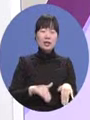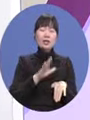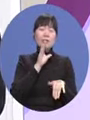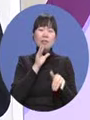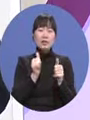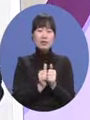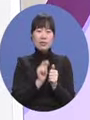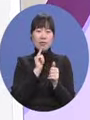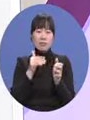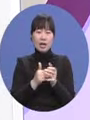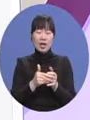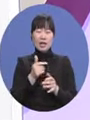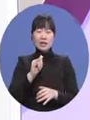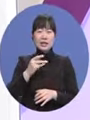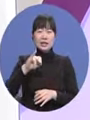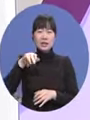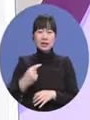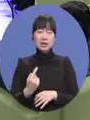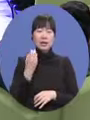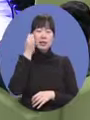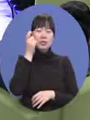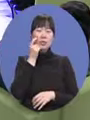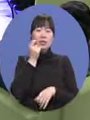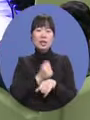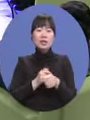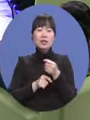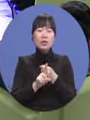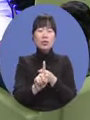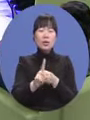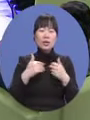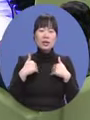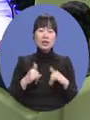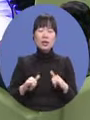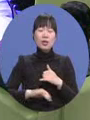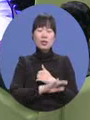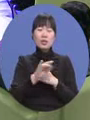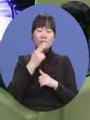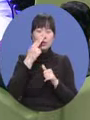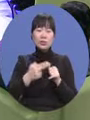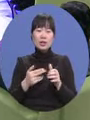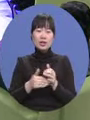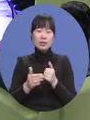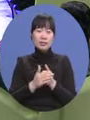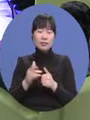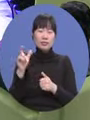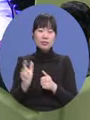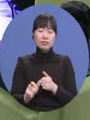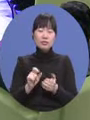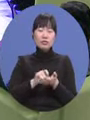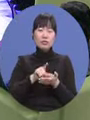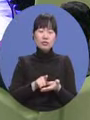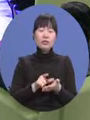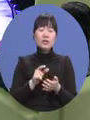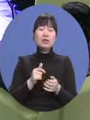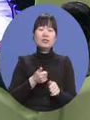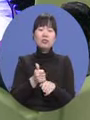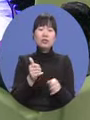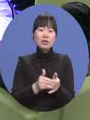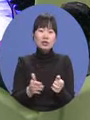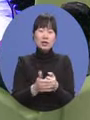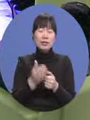남자예요. 히딩크를 못 잇는 이유는 약자인 우리가 도전해서 강자 축구를 물리쳤기 때문에 못